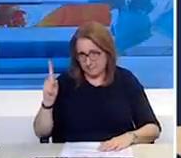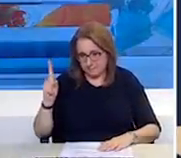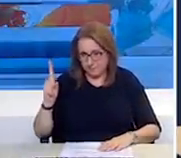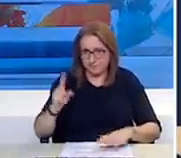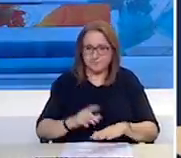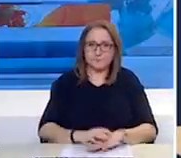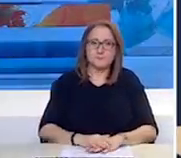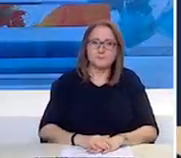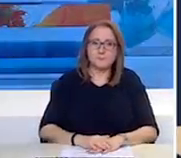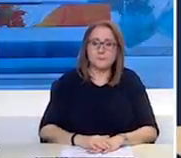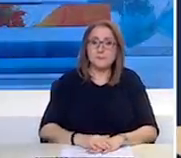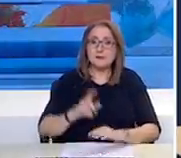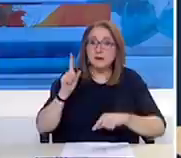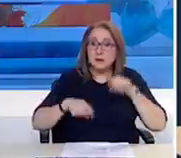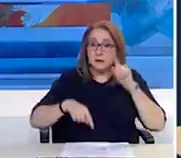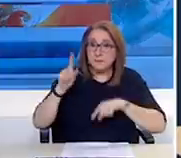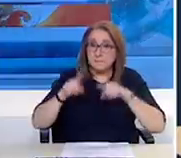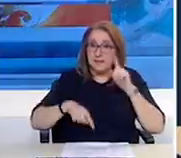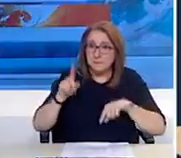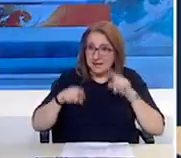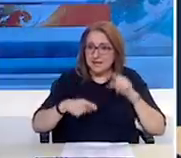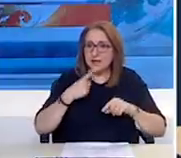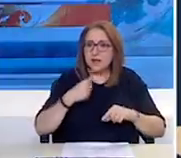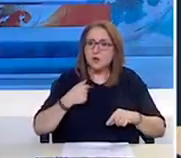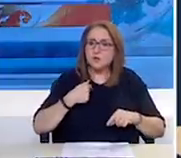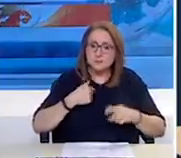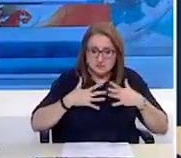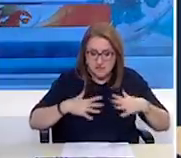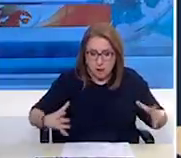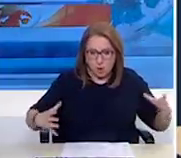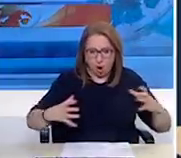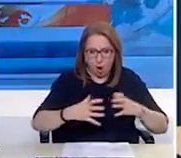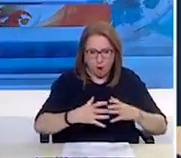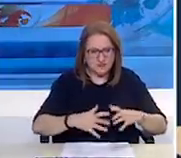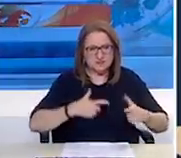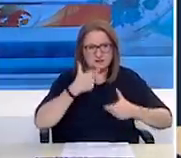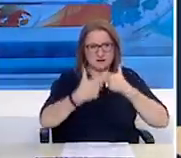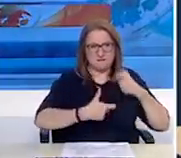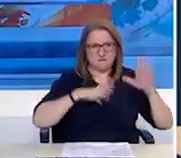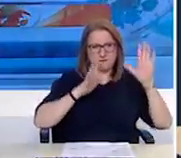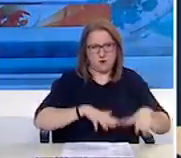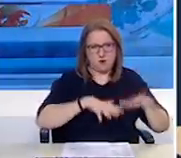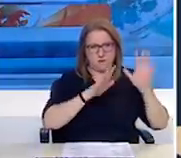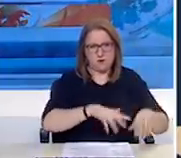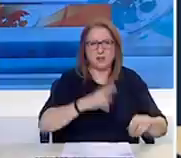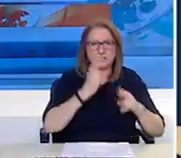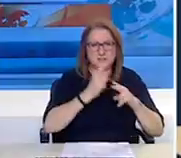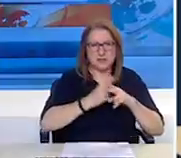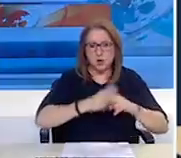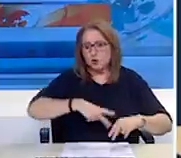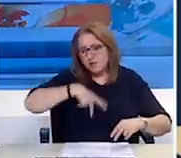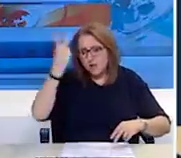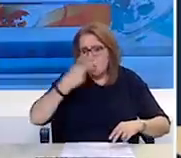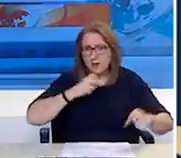Εκεί που κάποιοι κρίνουν ότι πρέπει να διαμαρτυρηθούν συλλογικά για κάποιο ζήτημα, θέτοντας αυτό το δικαίωμα πάνω από την ανάγκη κοινωνικής